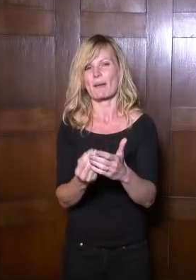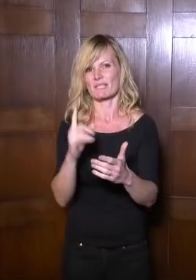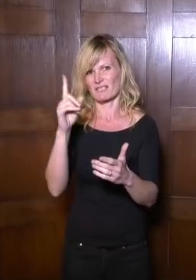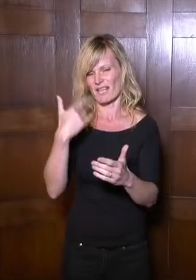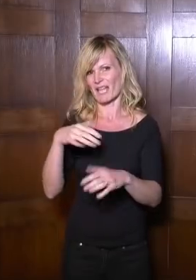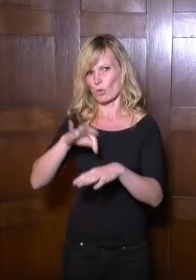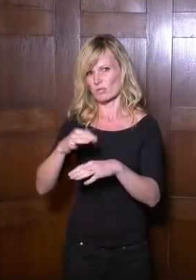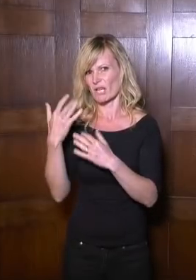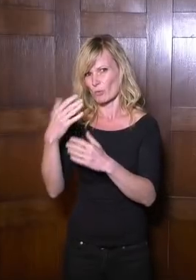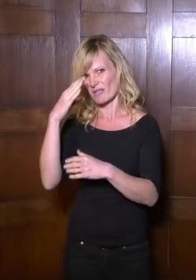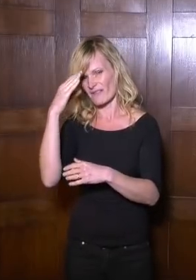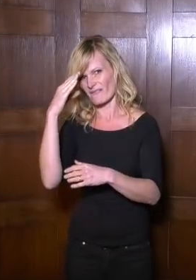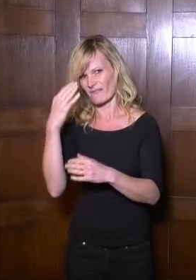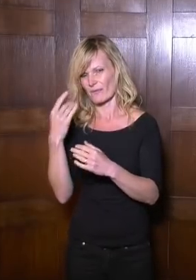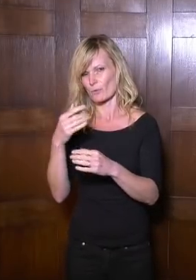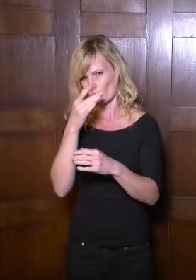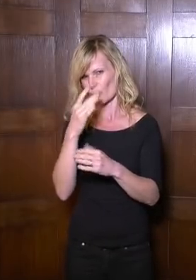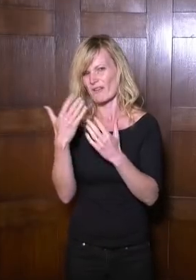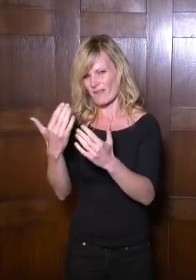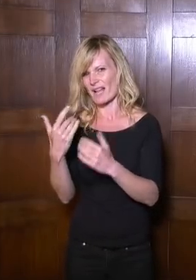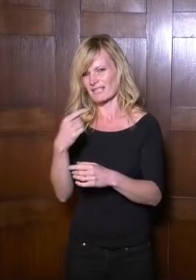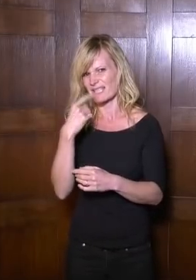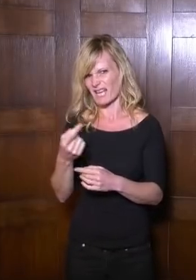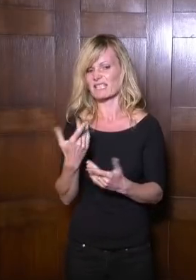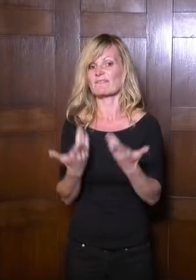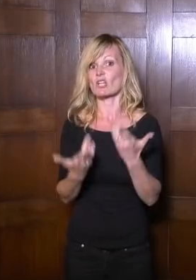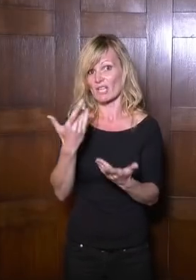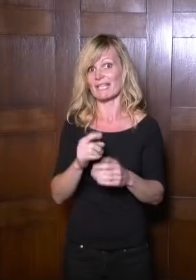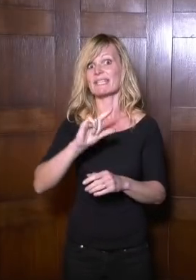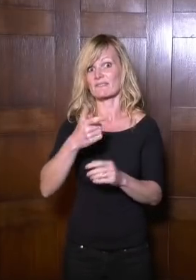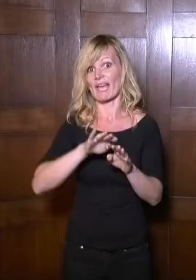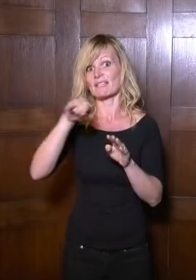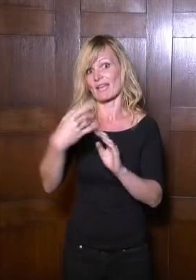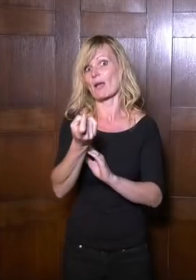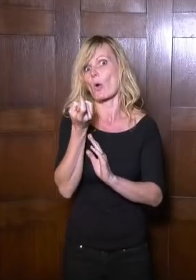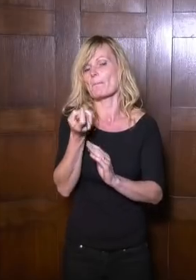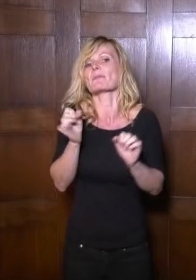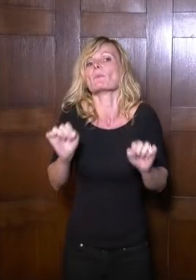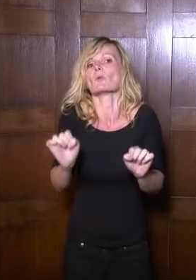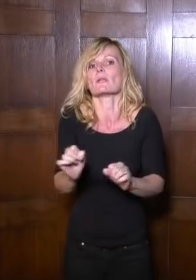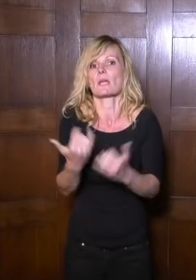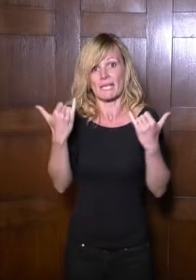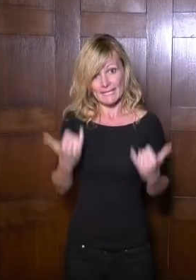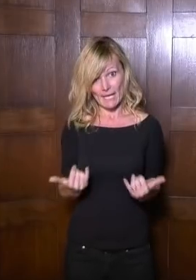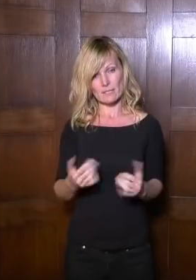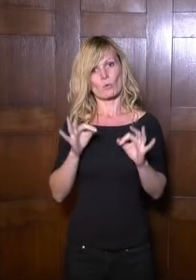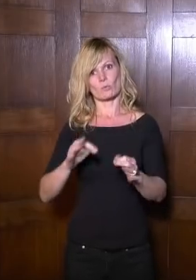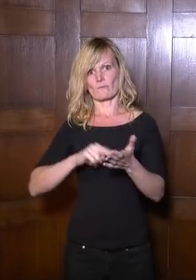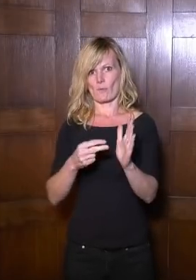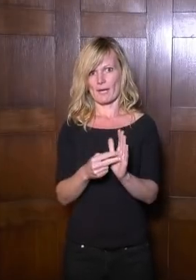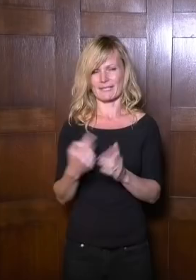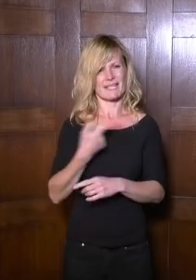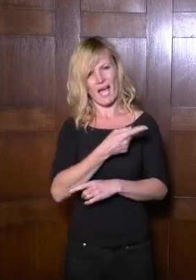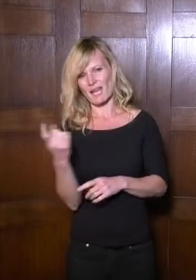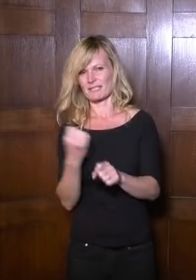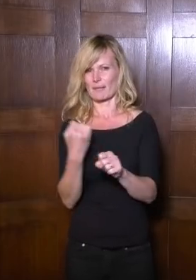Dr. Grüne, bald durchaus noch mal zu einer zweiten Welle kommen kann. Und da sage ich, aus heutiger Sicht sind wir gut vorbereitet. Denn alles das, was wir jetzt gemacht haben,